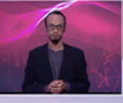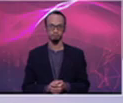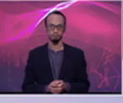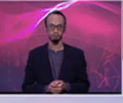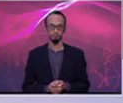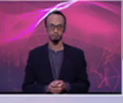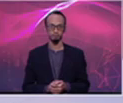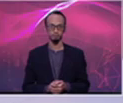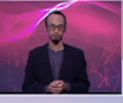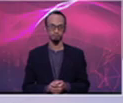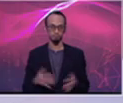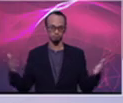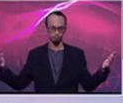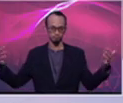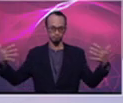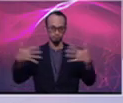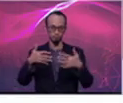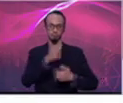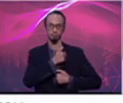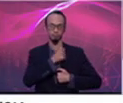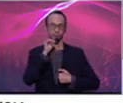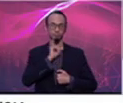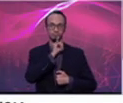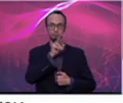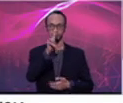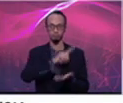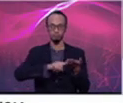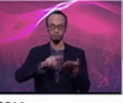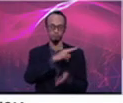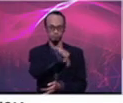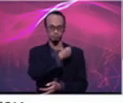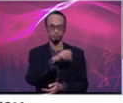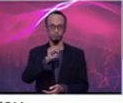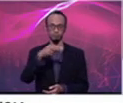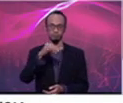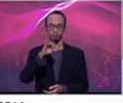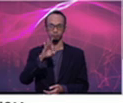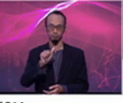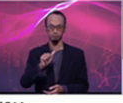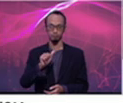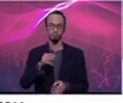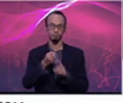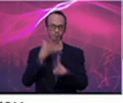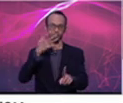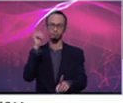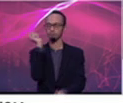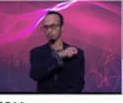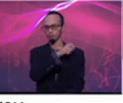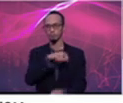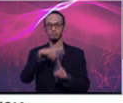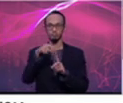dingin kepungan tentera Israel selama du minggu di hospitalifa meninggalkan kesan yang amat